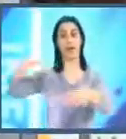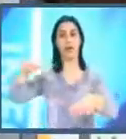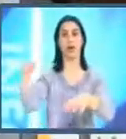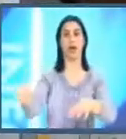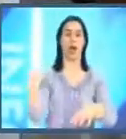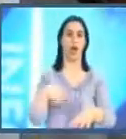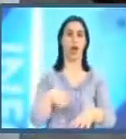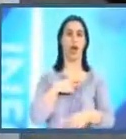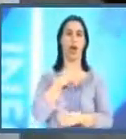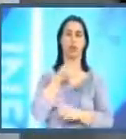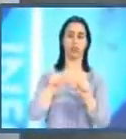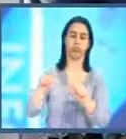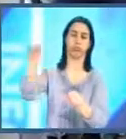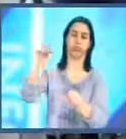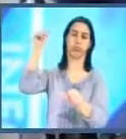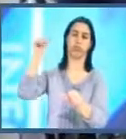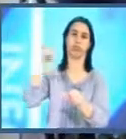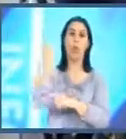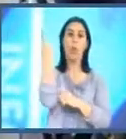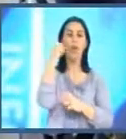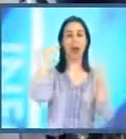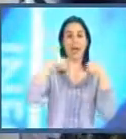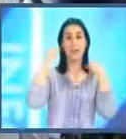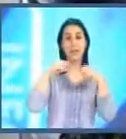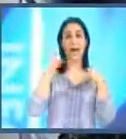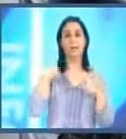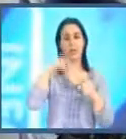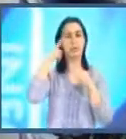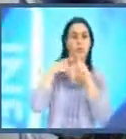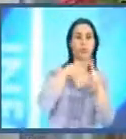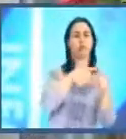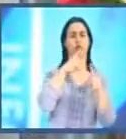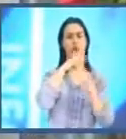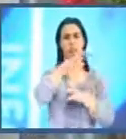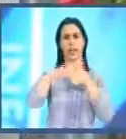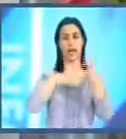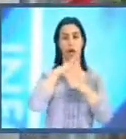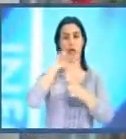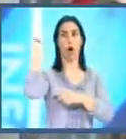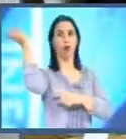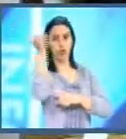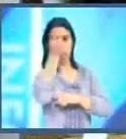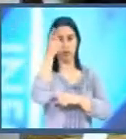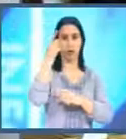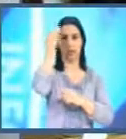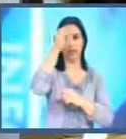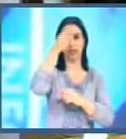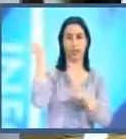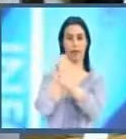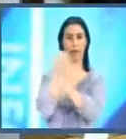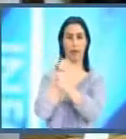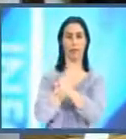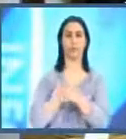llargs períodes de temps treballant en una mateixa activitat i els resulta més complicat reorientar la seva sortida